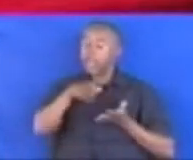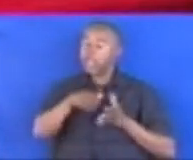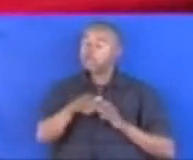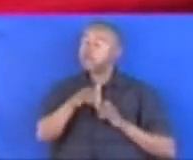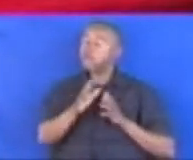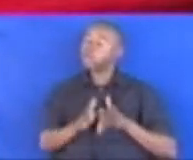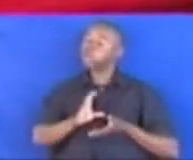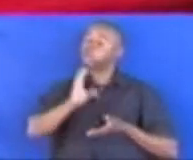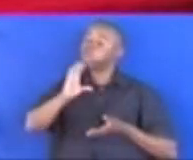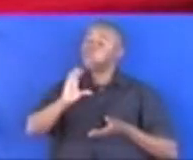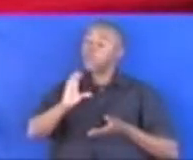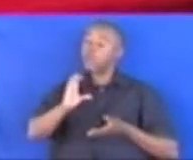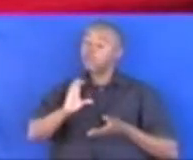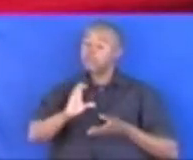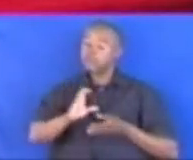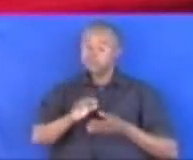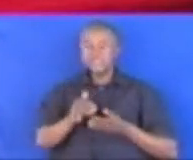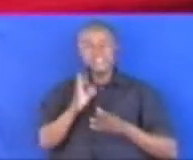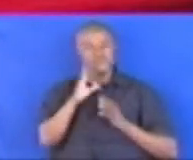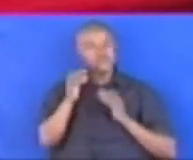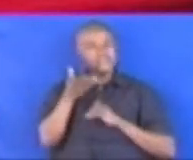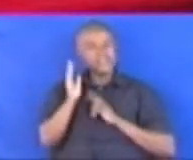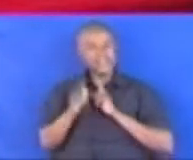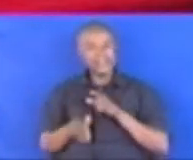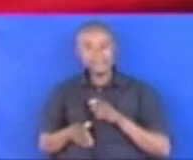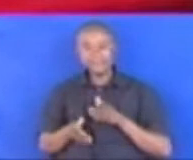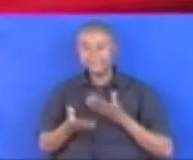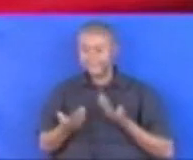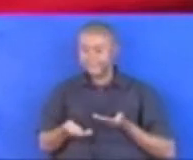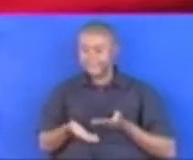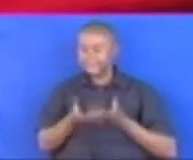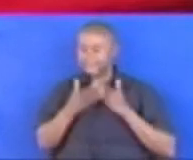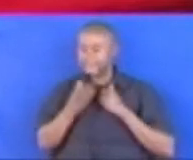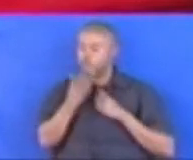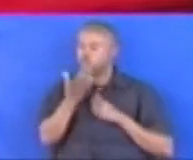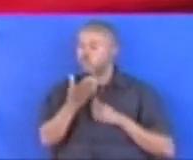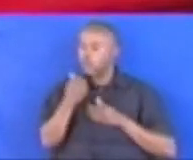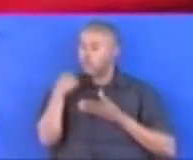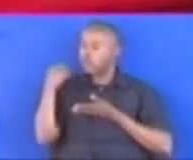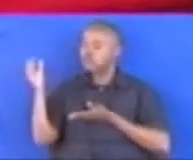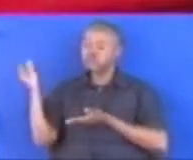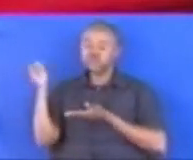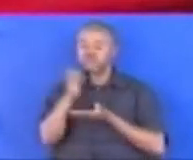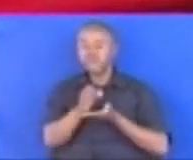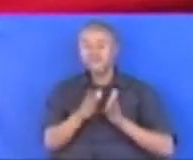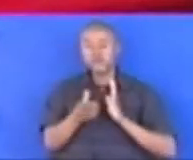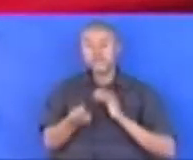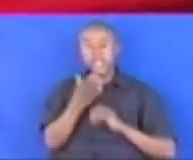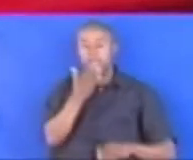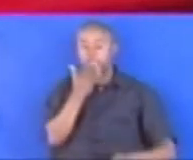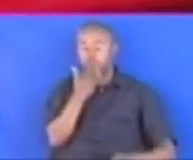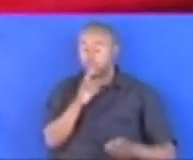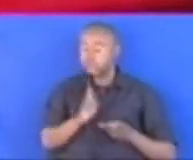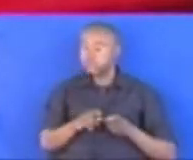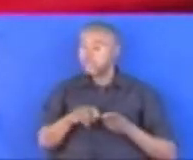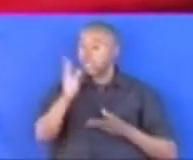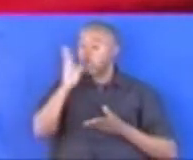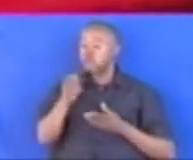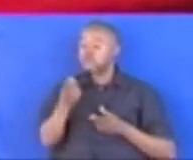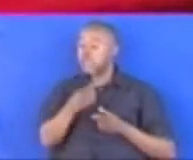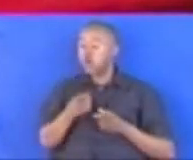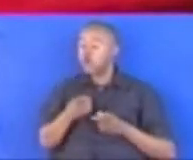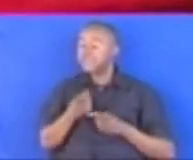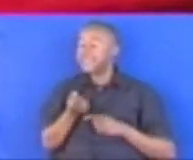kutibu magonjwa yasiyo ya kuambukiza, ni vema serikali ikasaidia katika kutoa ruzuku ya dawa za kisukari au kupunguza kodi